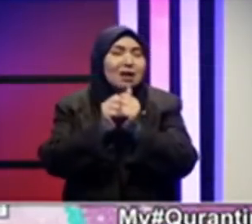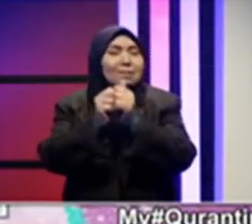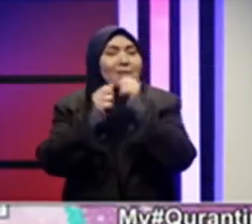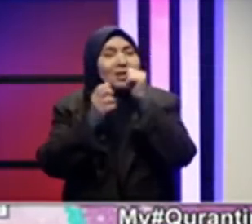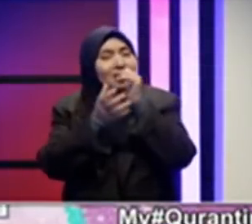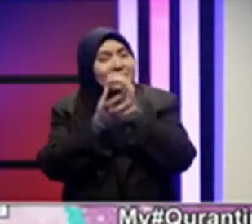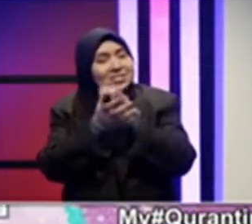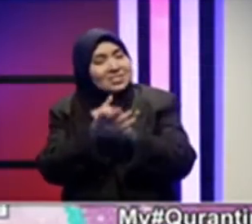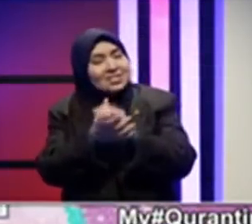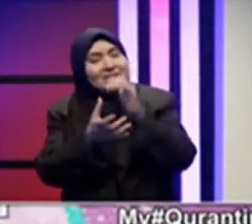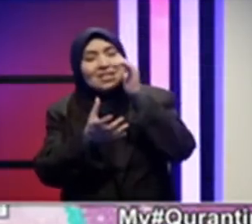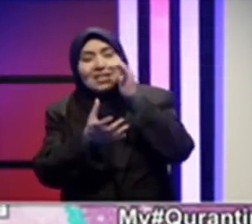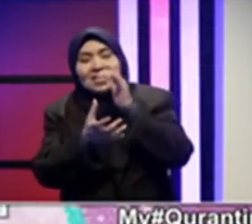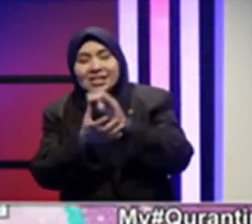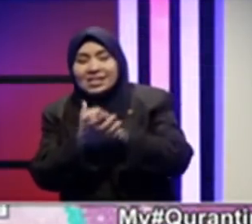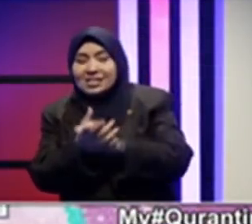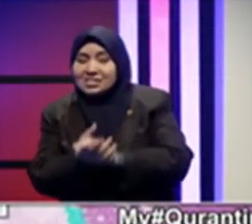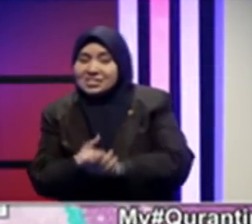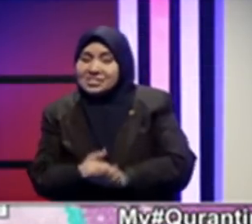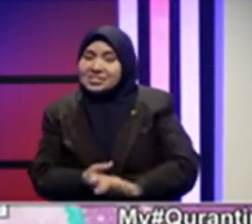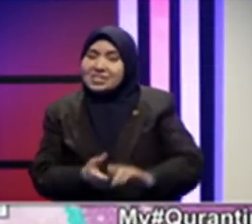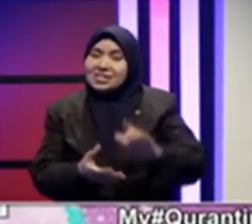antum wa